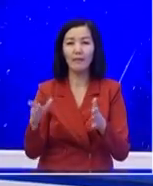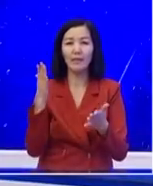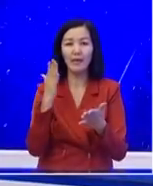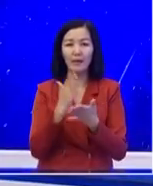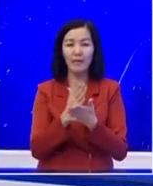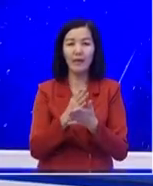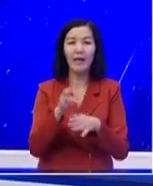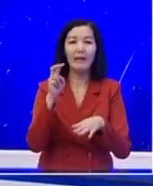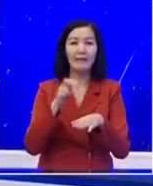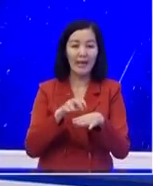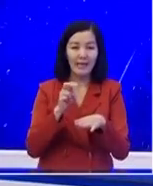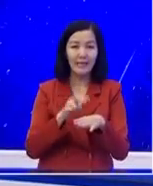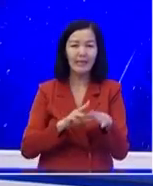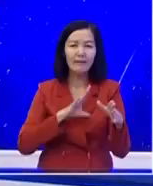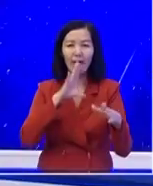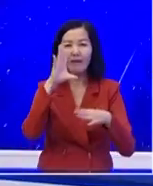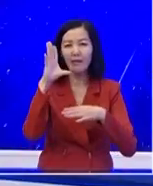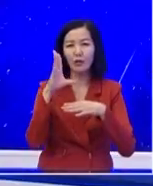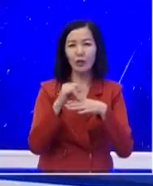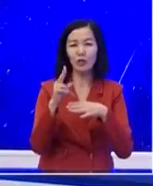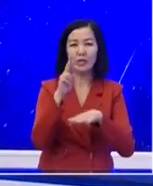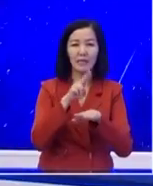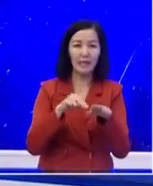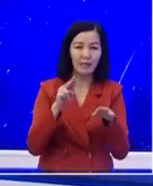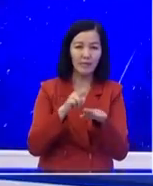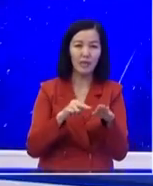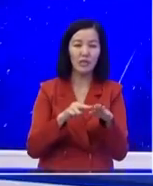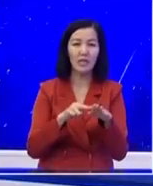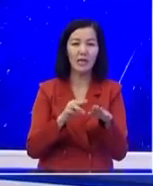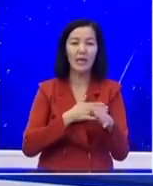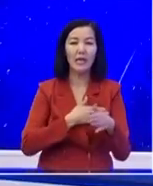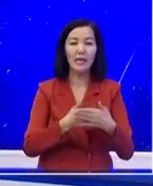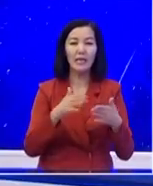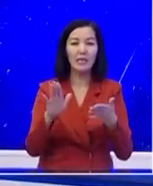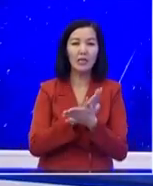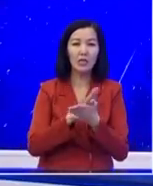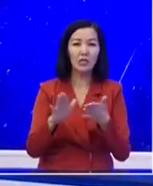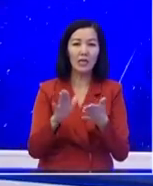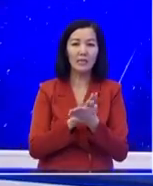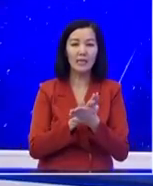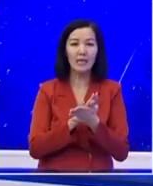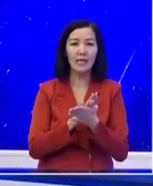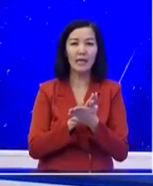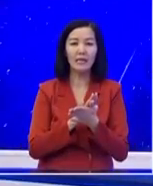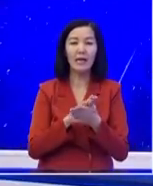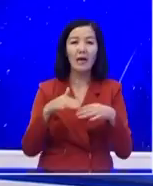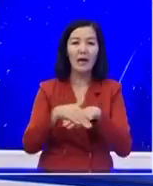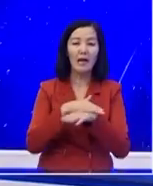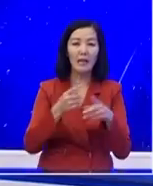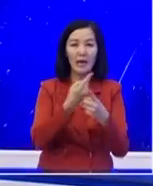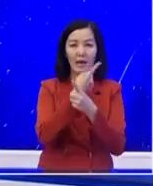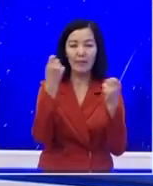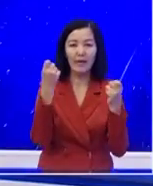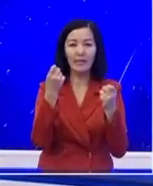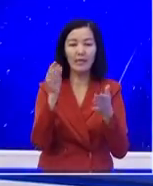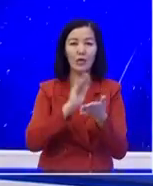арпалысқан дәрігер, күн-түн демей тыныштықты күзеткен тәртіп сақшылары. Ерікті жастар мен оқиғаның бел ортасында жүріп, халыққа